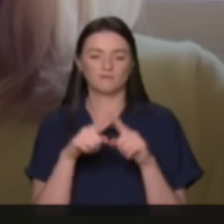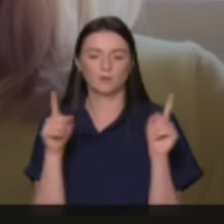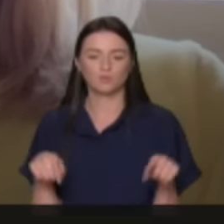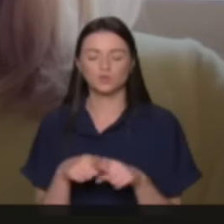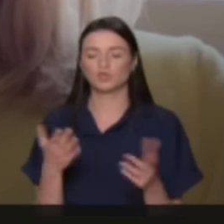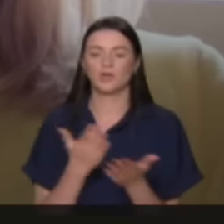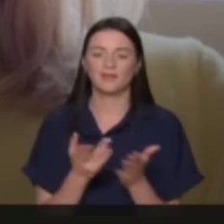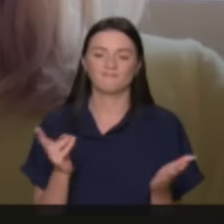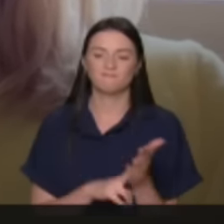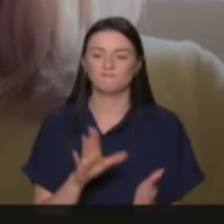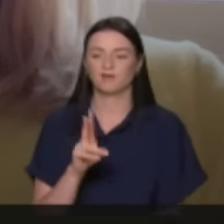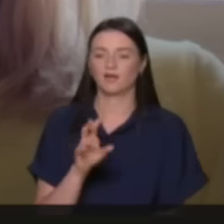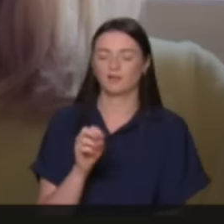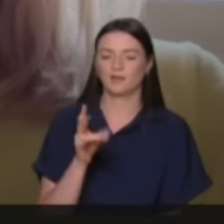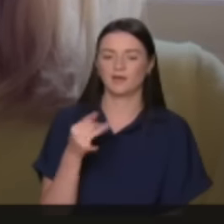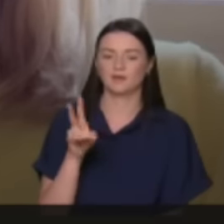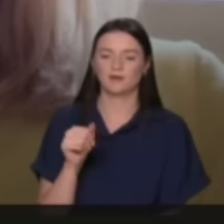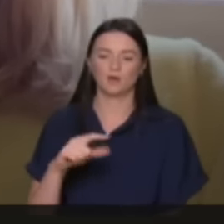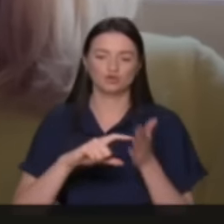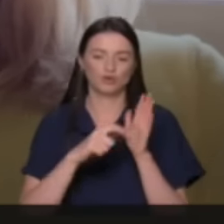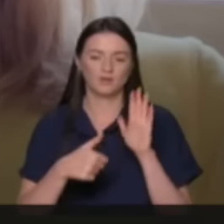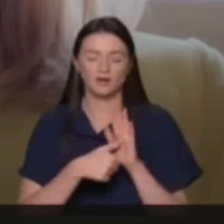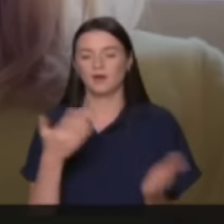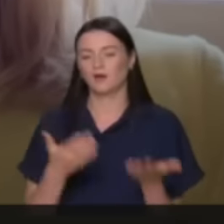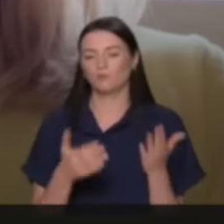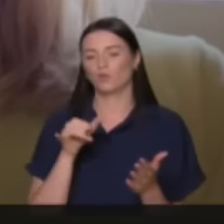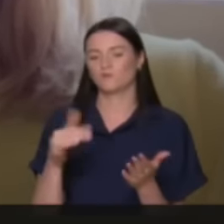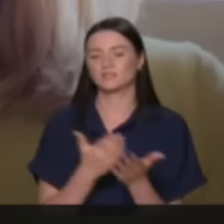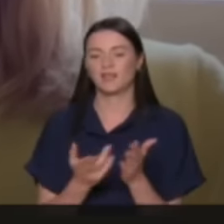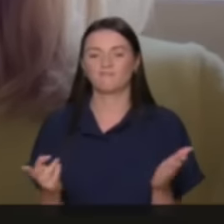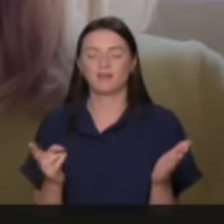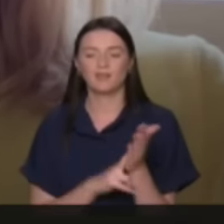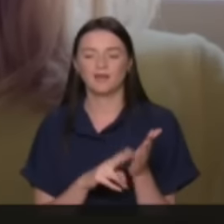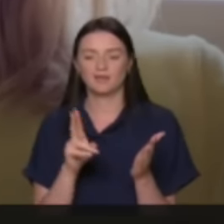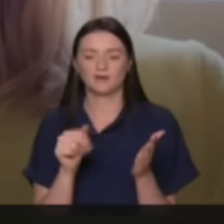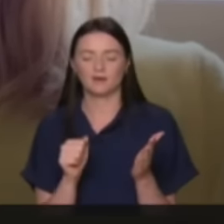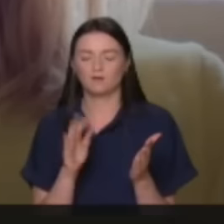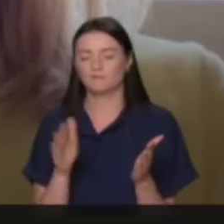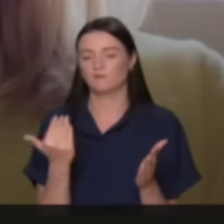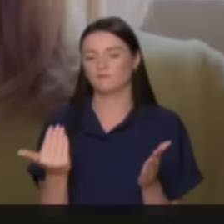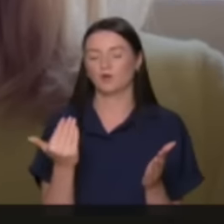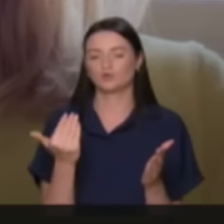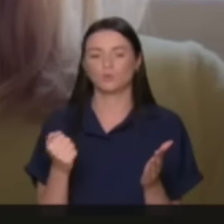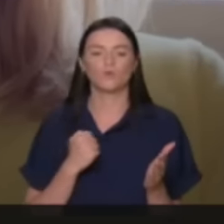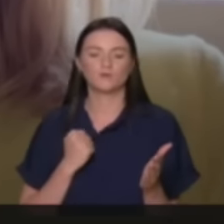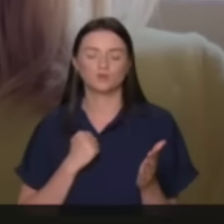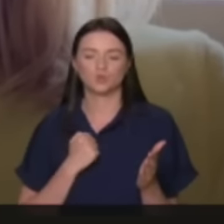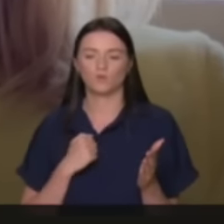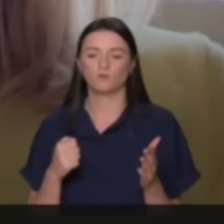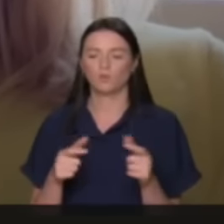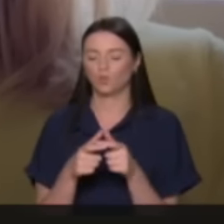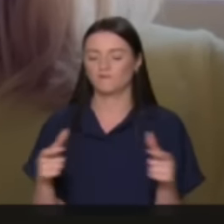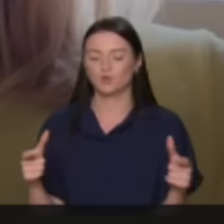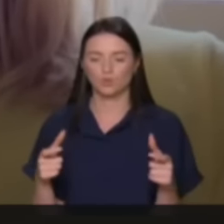вклейка? Виписка, я маю на увазі, зі штрих-кодом, чи у вас є вклейка в вашому військовому квитку